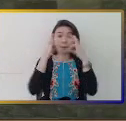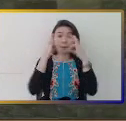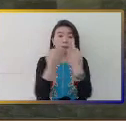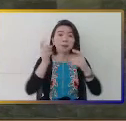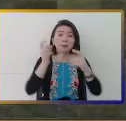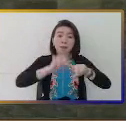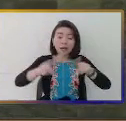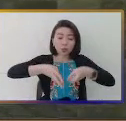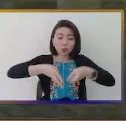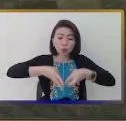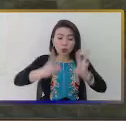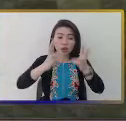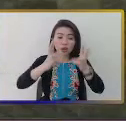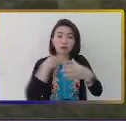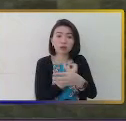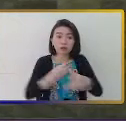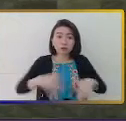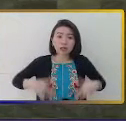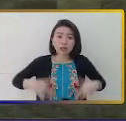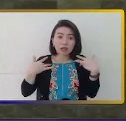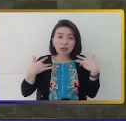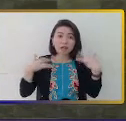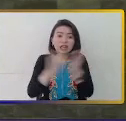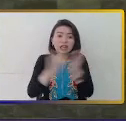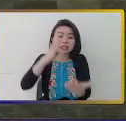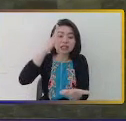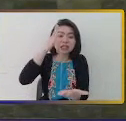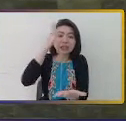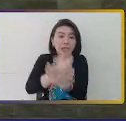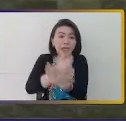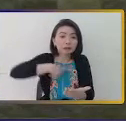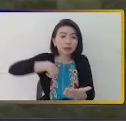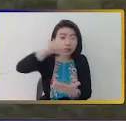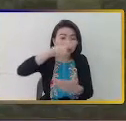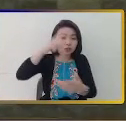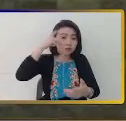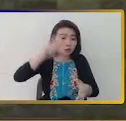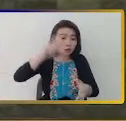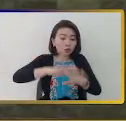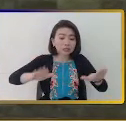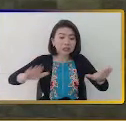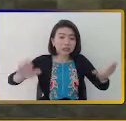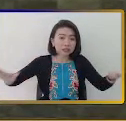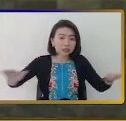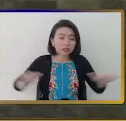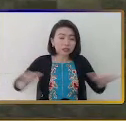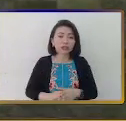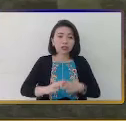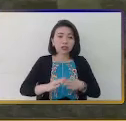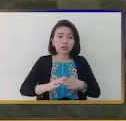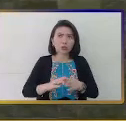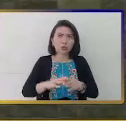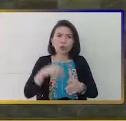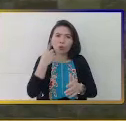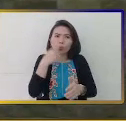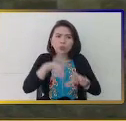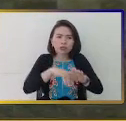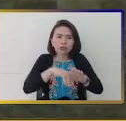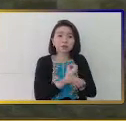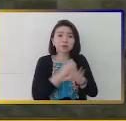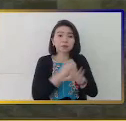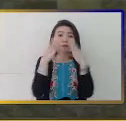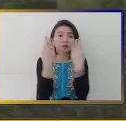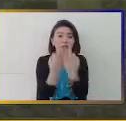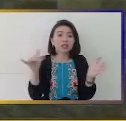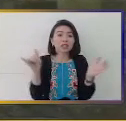pamumuhay natin, yun ho ang hadlang sa pagkakilala ng mga anak natin o mga kasama natin sa loob ng tahanan para hindi